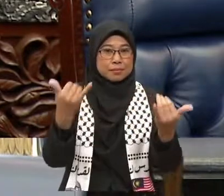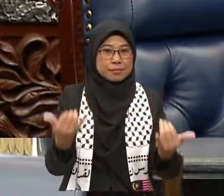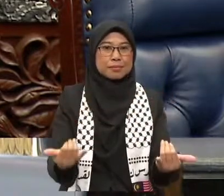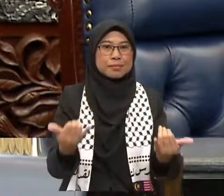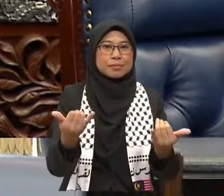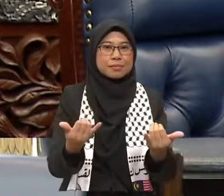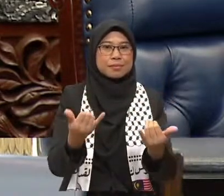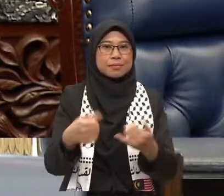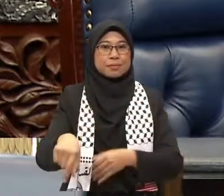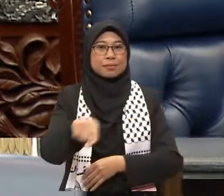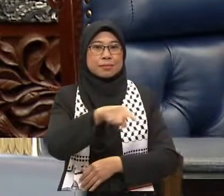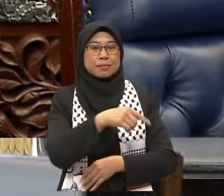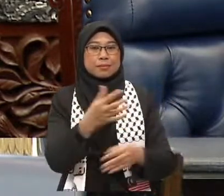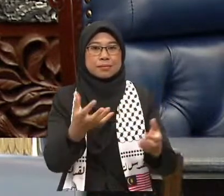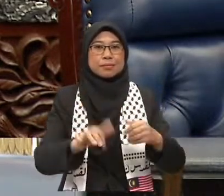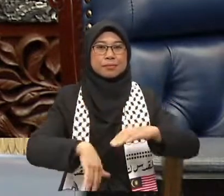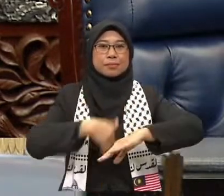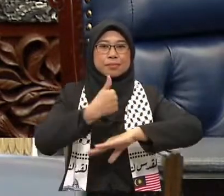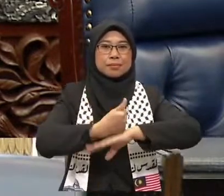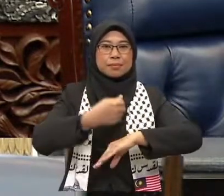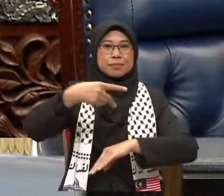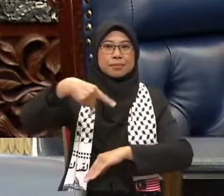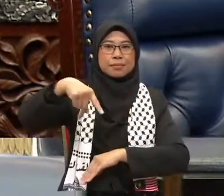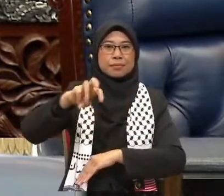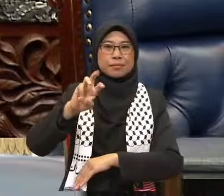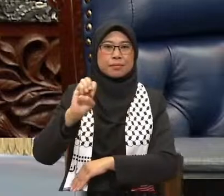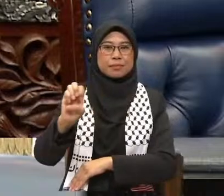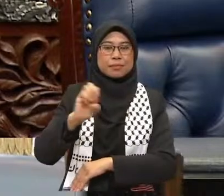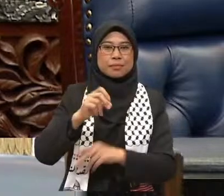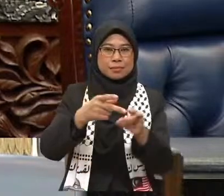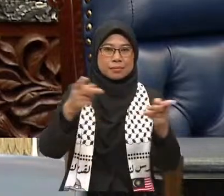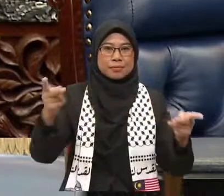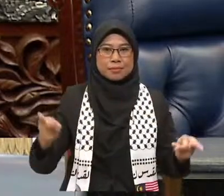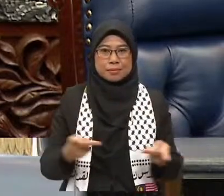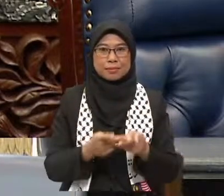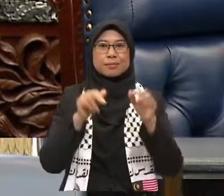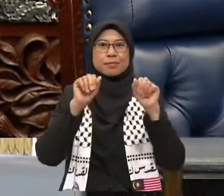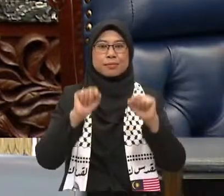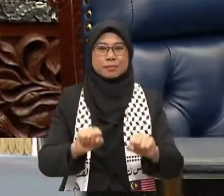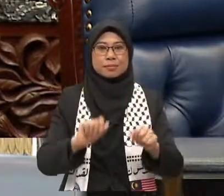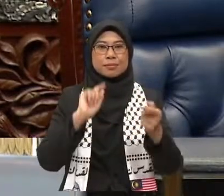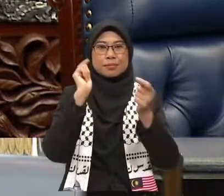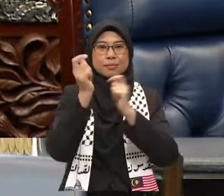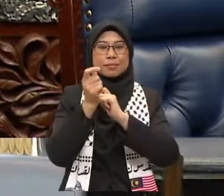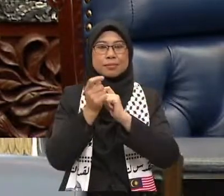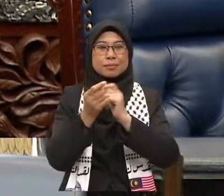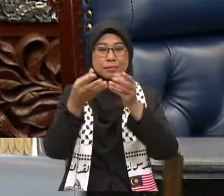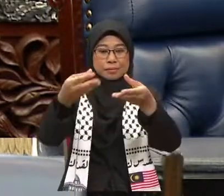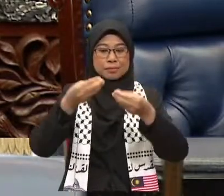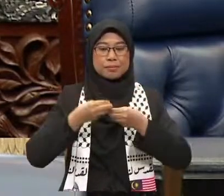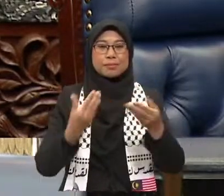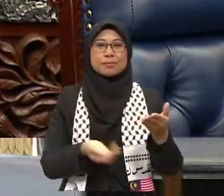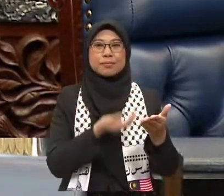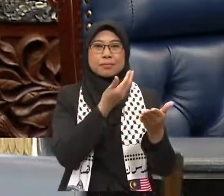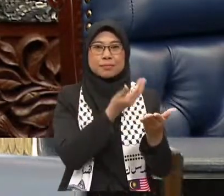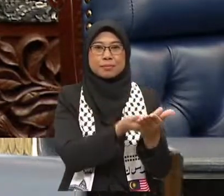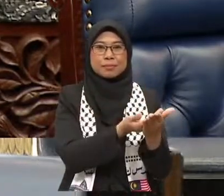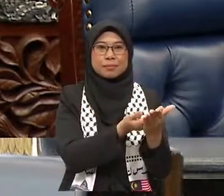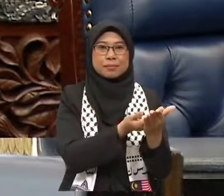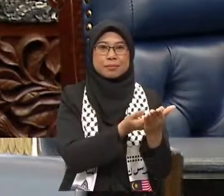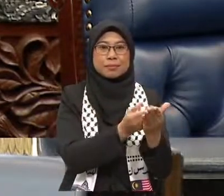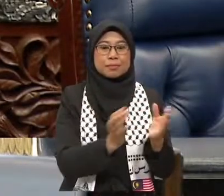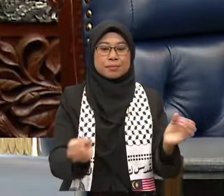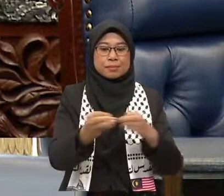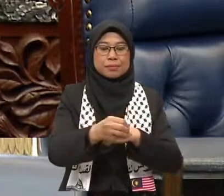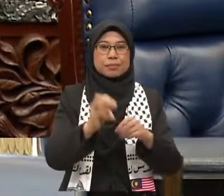mana-mana pihak yang berhasrat untuk menubuhkan PW ini di kawasan mereka boleh mengemukarkan cadangan kepada mana-mana